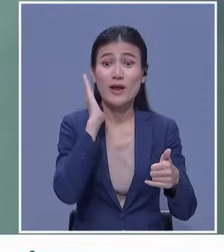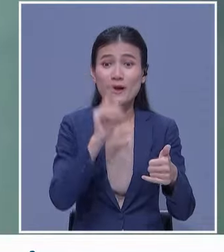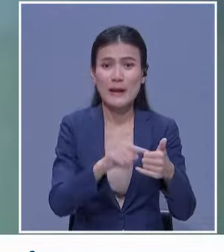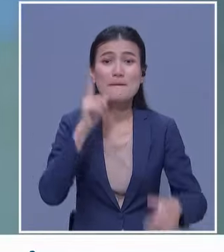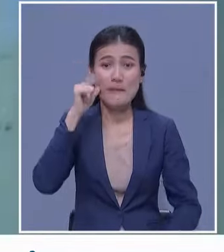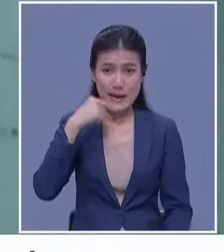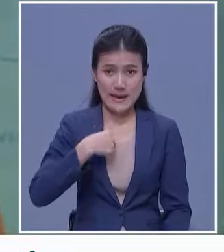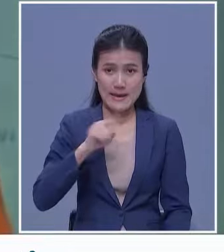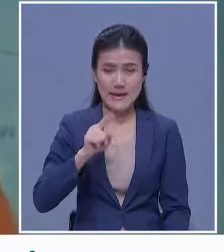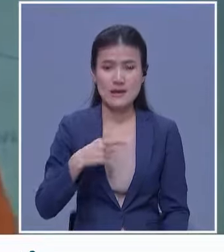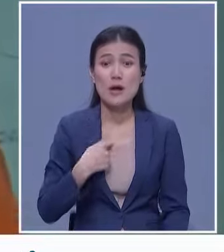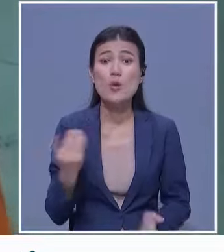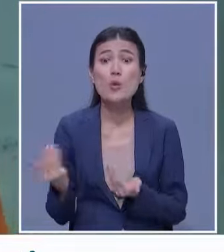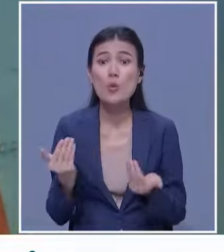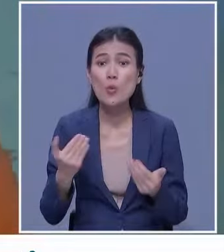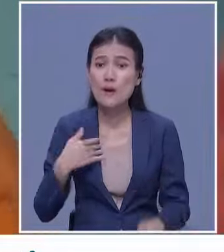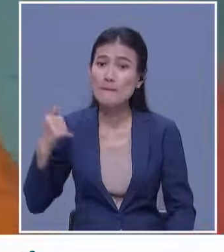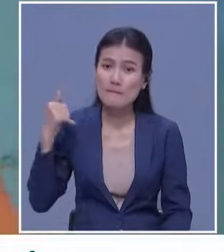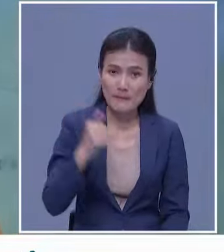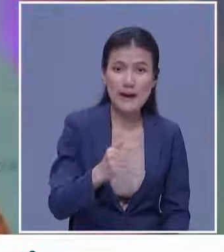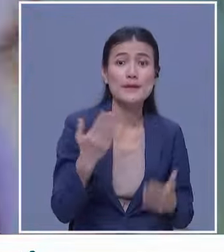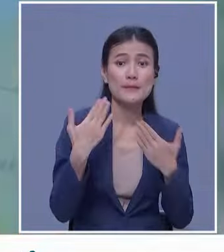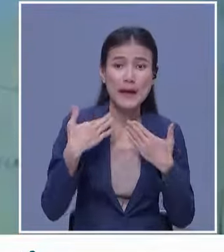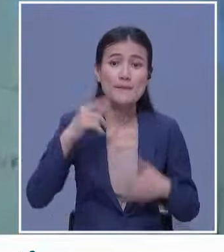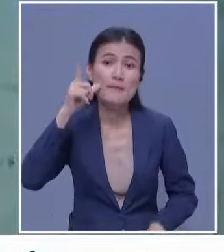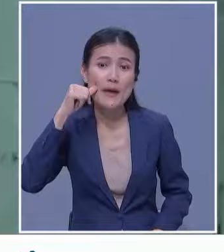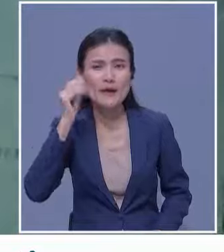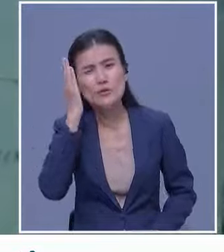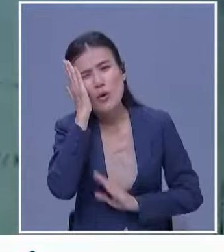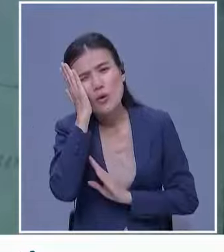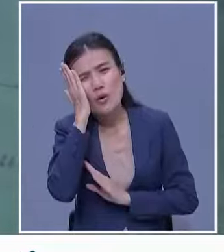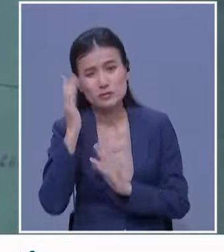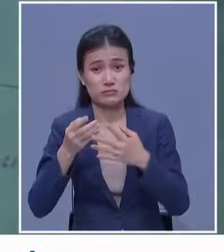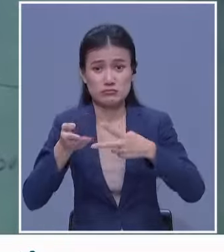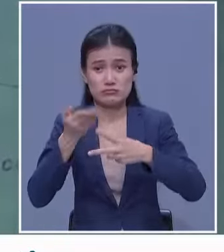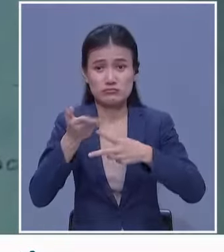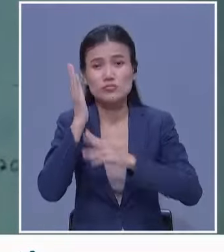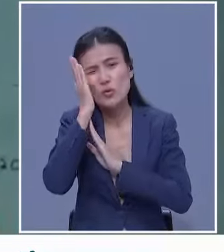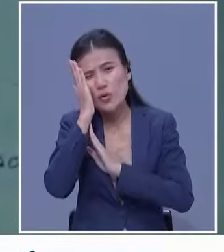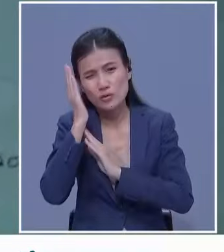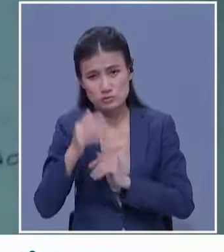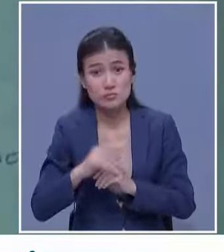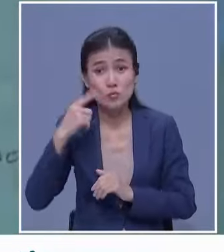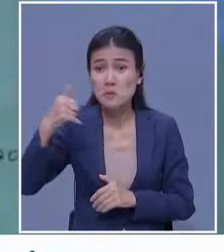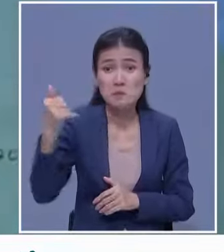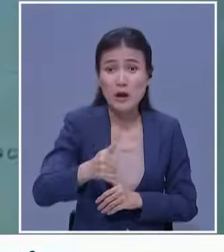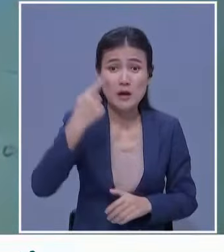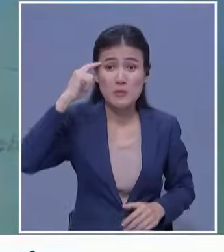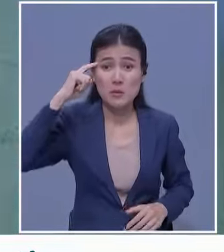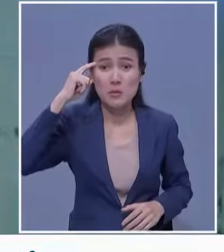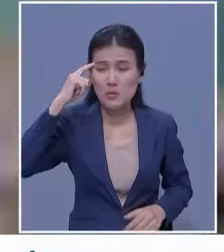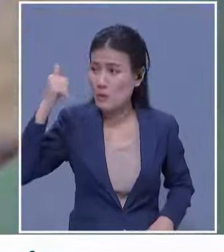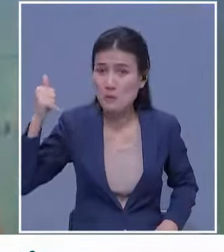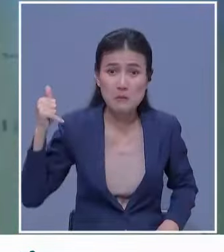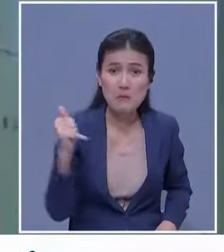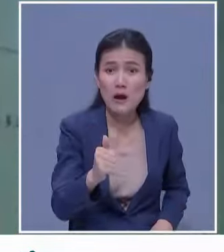ลูกกลับมาก็จะมาอาบน้ำส่วนตัวคุณแม่ขึ้นไปนอนอยู่ข้างบนแล้วไม่รู้เลยว่าผู้ก่อเหตุบุกเข้ามามาจนถึงหน้าห้อง